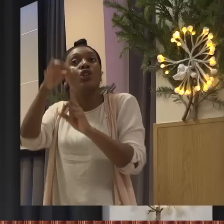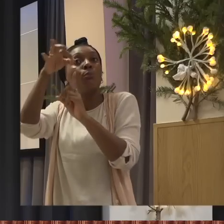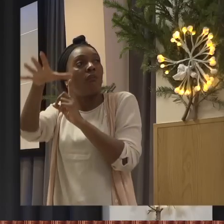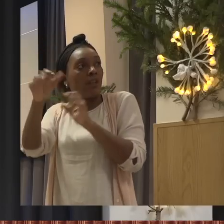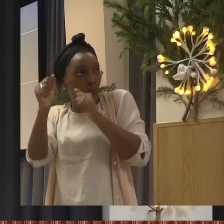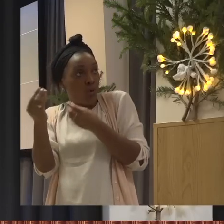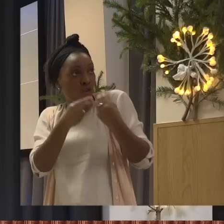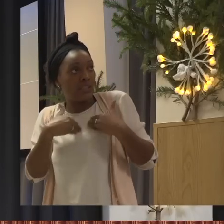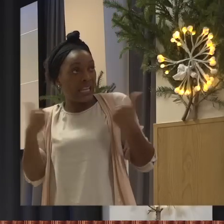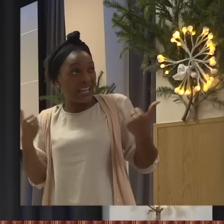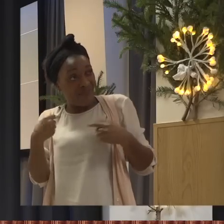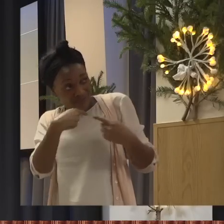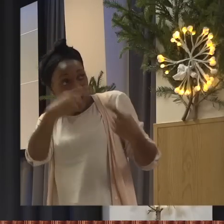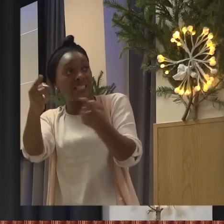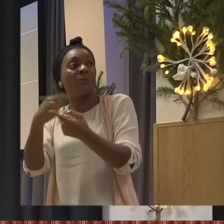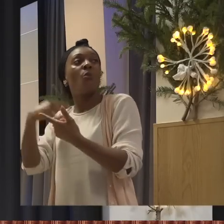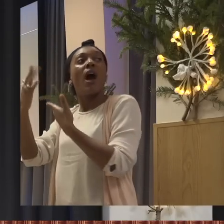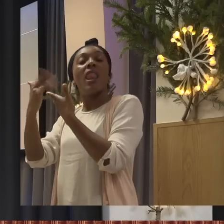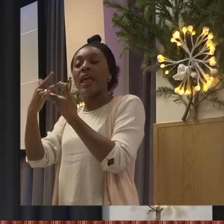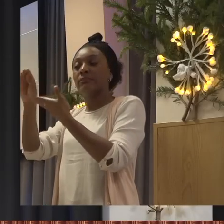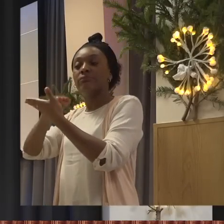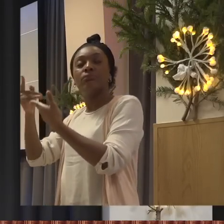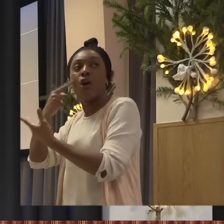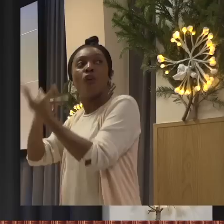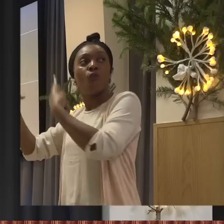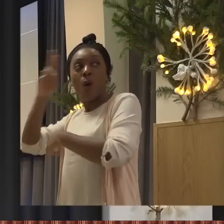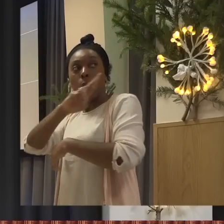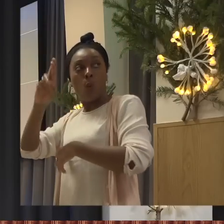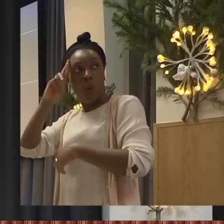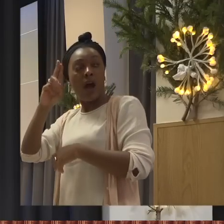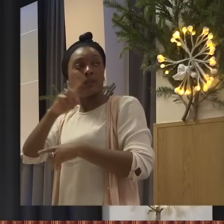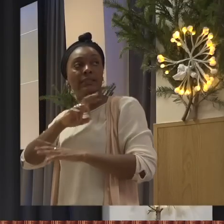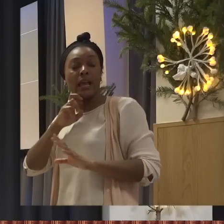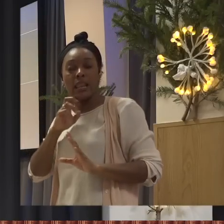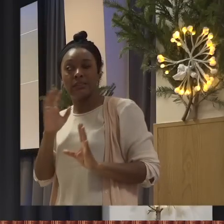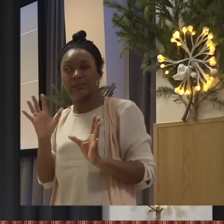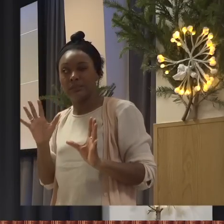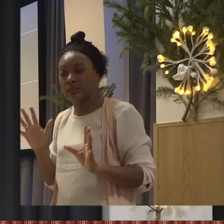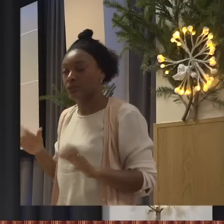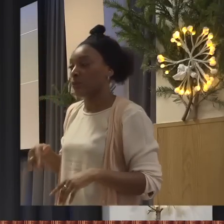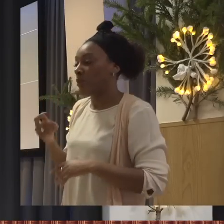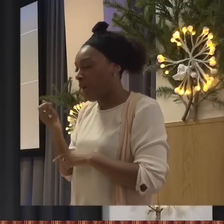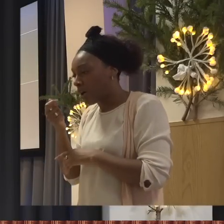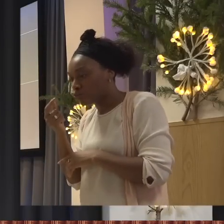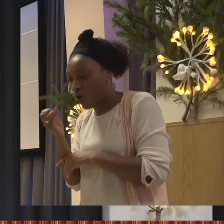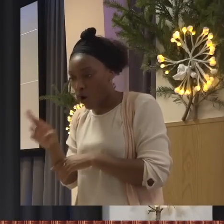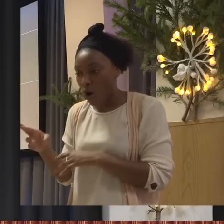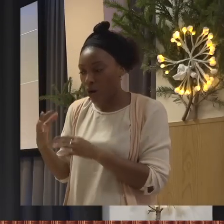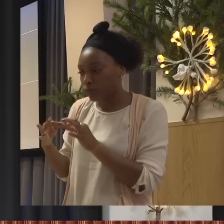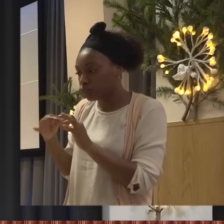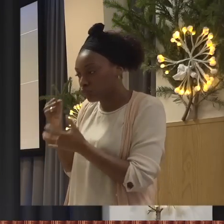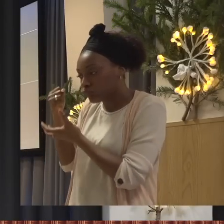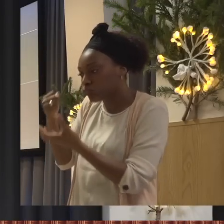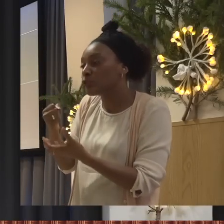une lettre au roi d'Israël. » Il partit, prenant avec lui 10 talents d'argent, 6000 cycles d'or et